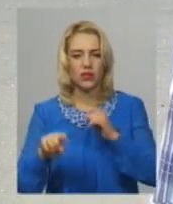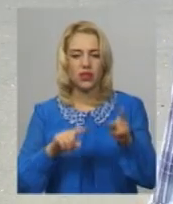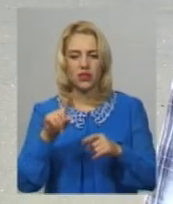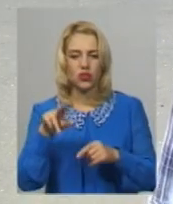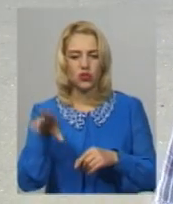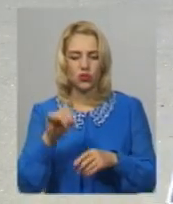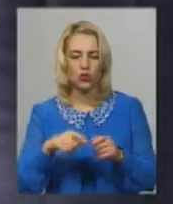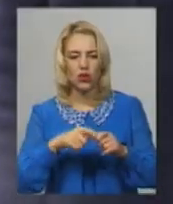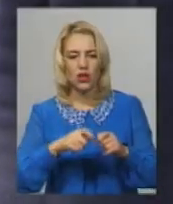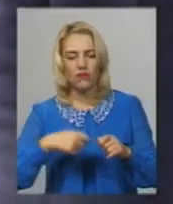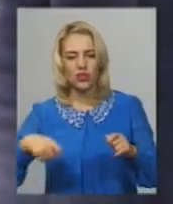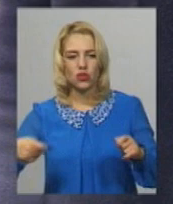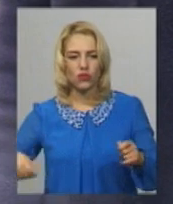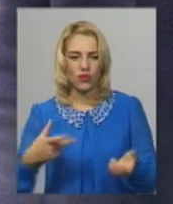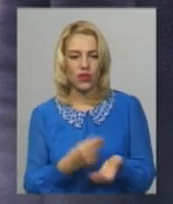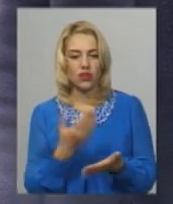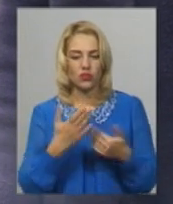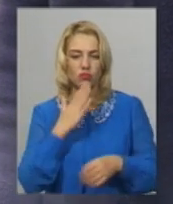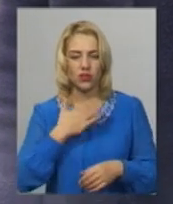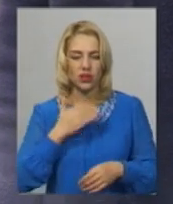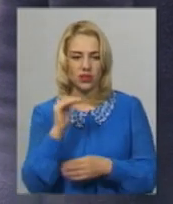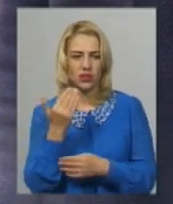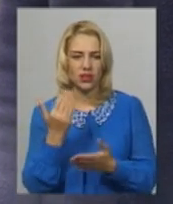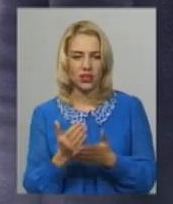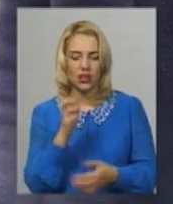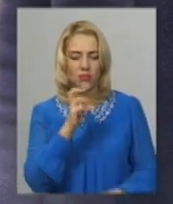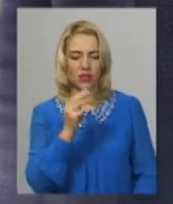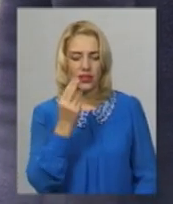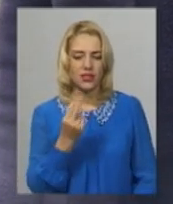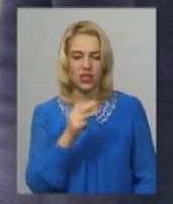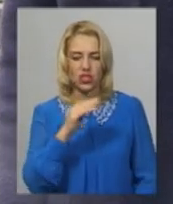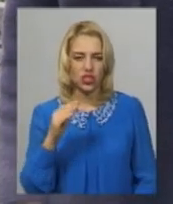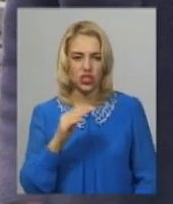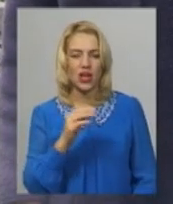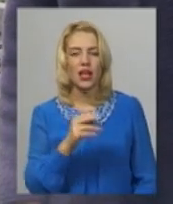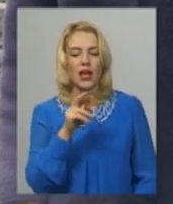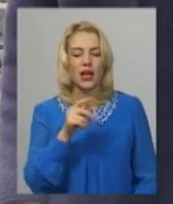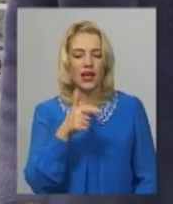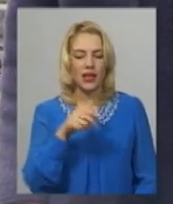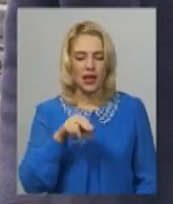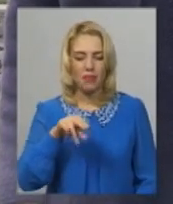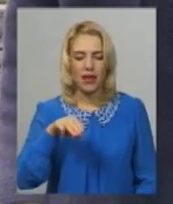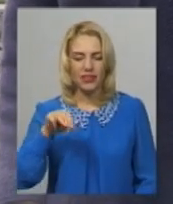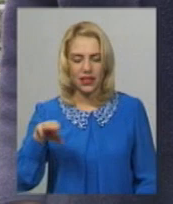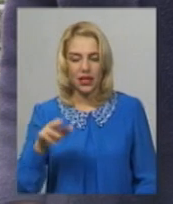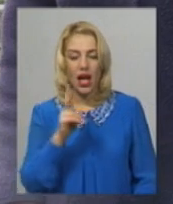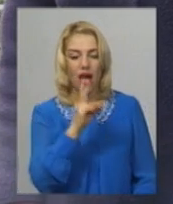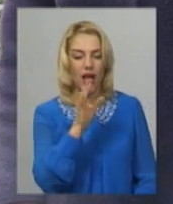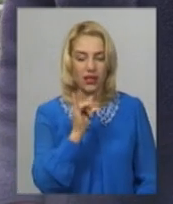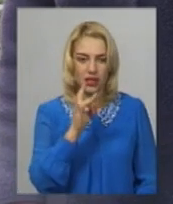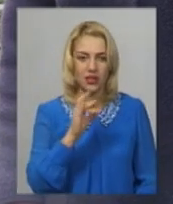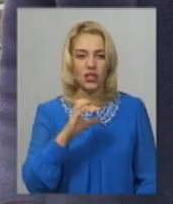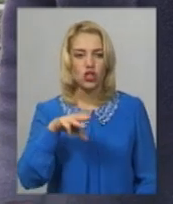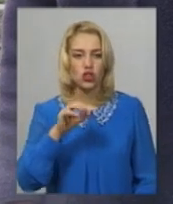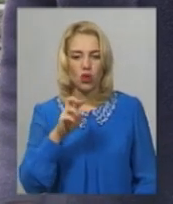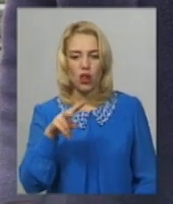відстрокування вакцинації. Якщо у моєї дитини зараз є тільки БЦЖ і гепатит, а кору стовбняка немає, то на 1 вересня мене